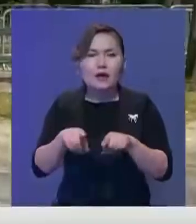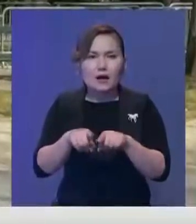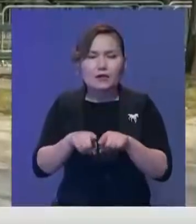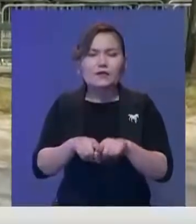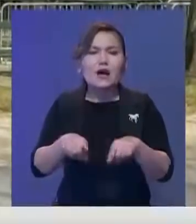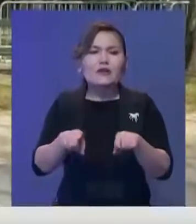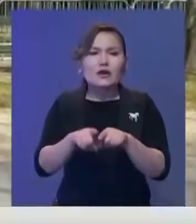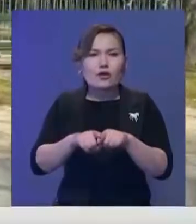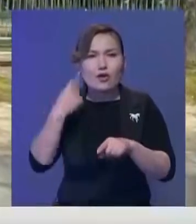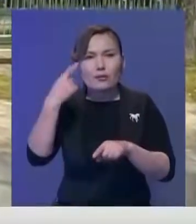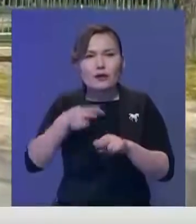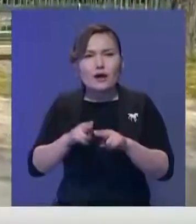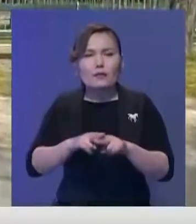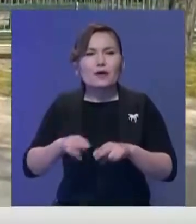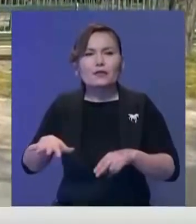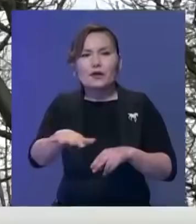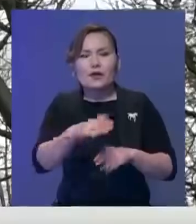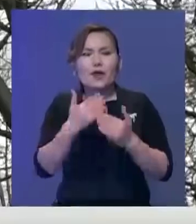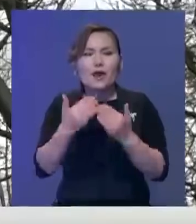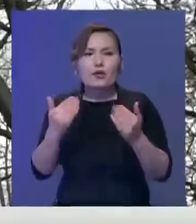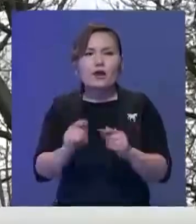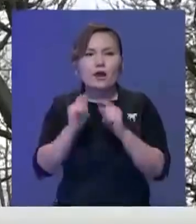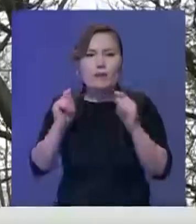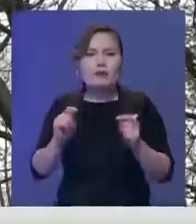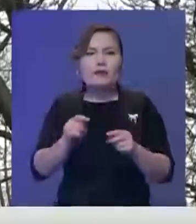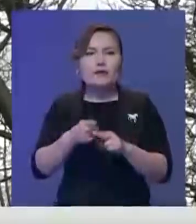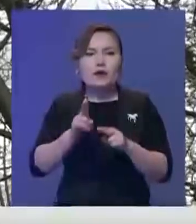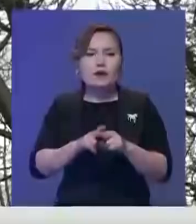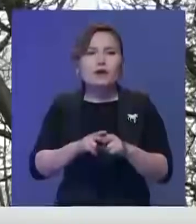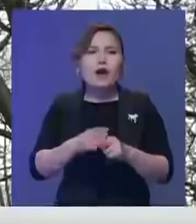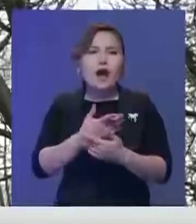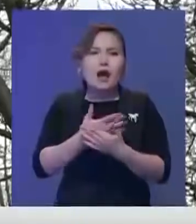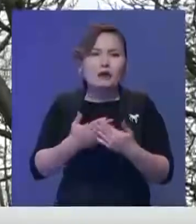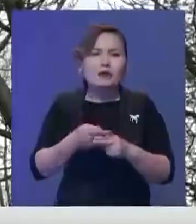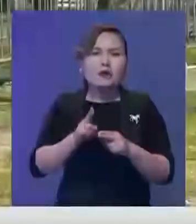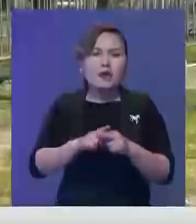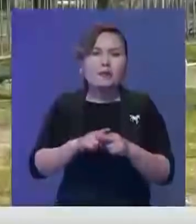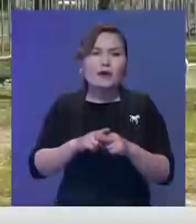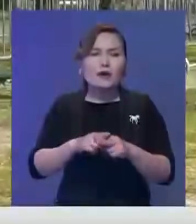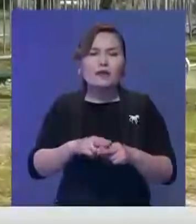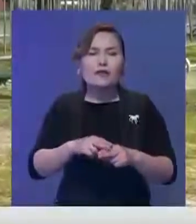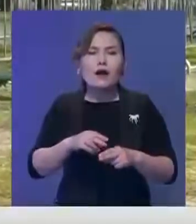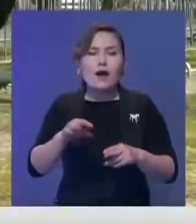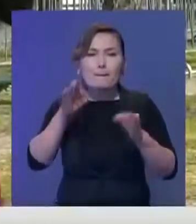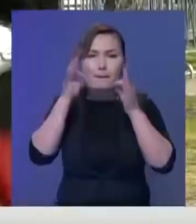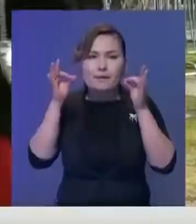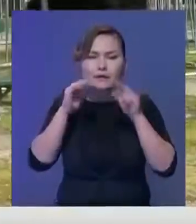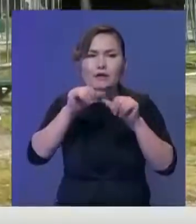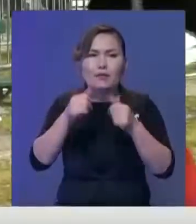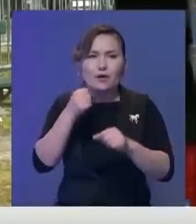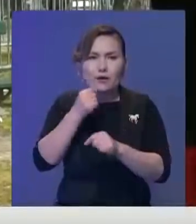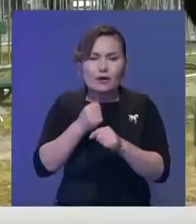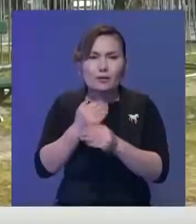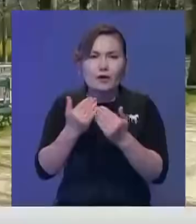тапқан. Мұнда Елисей алаңында көрме ұйымдастырылып, оған қоладан жасалған мысықтардың мүсіні қойылған. 20